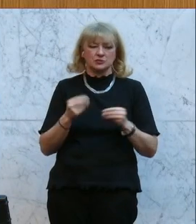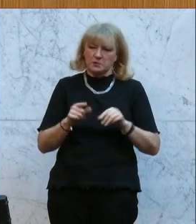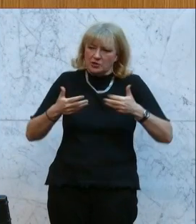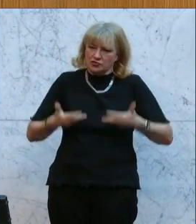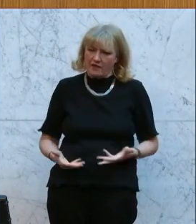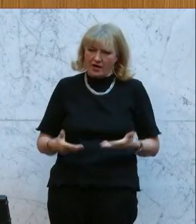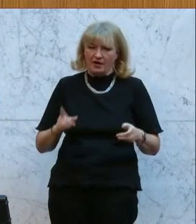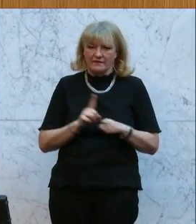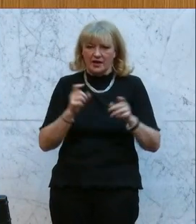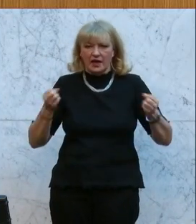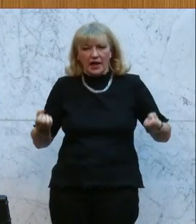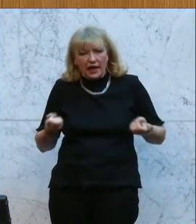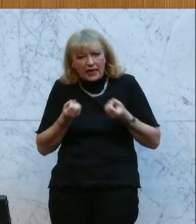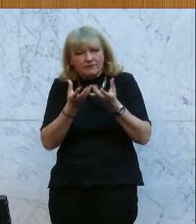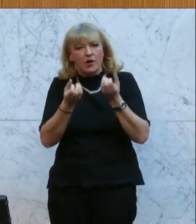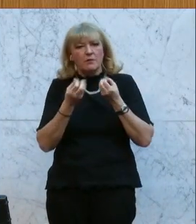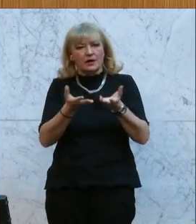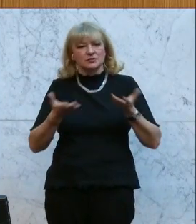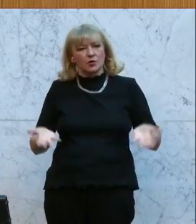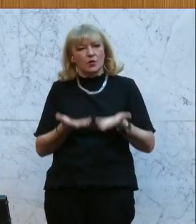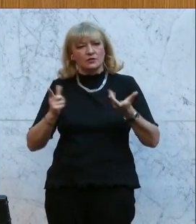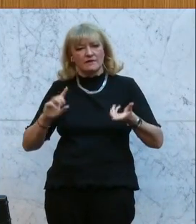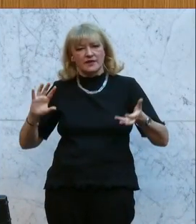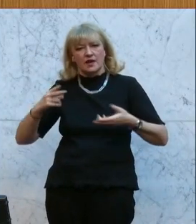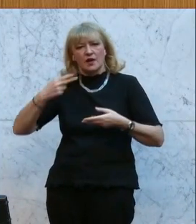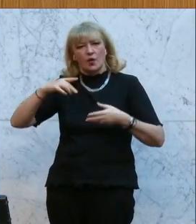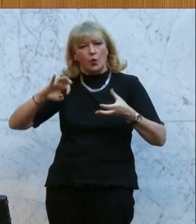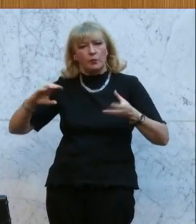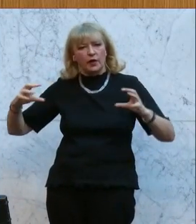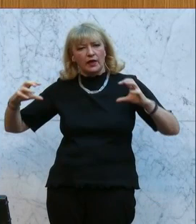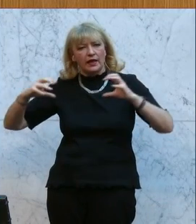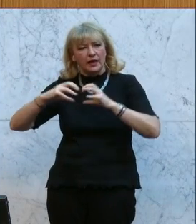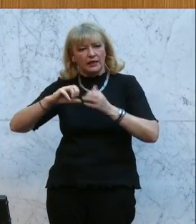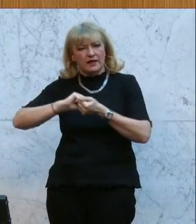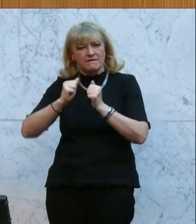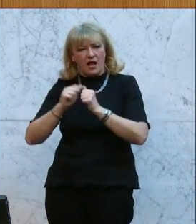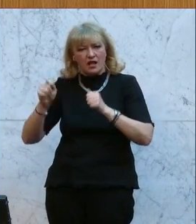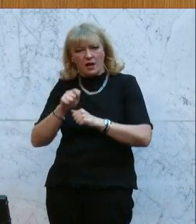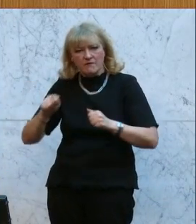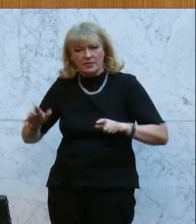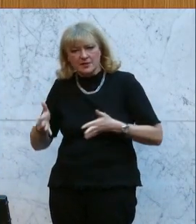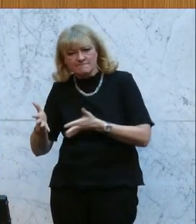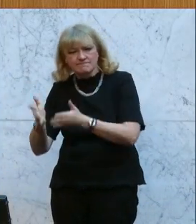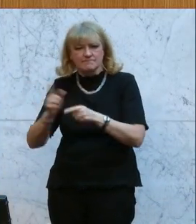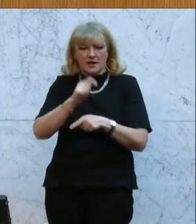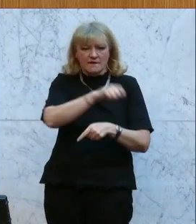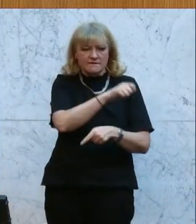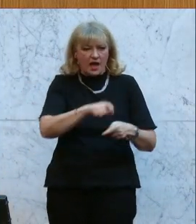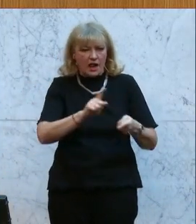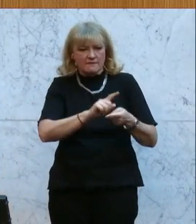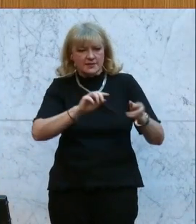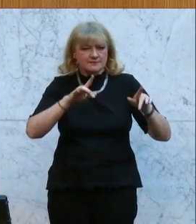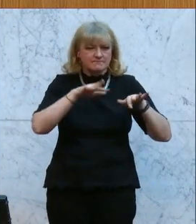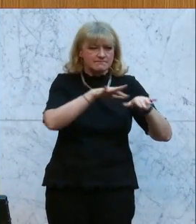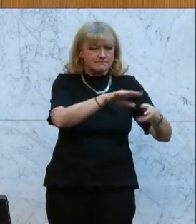Desinformationskampagnen, hybride Kriegsführung weiter destabilisieren, Wahlen manipuliert werden und Politiker sich an der Macht